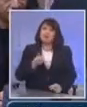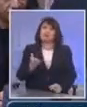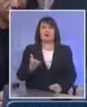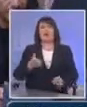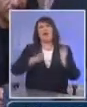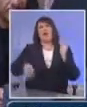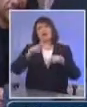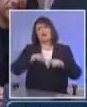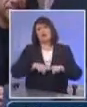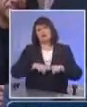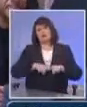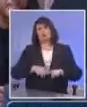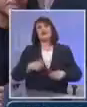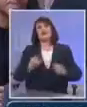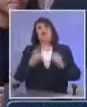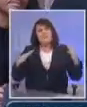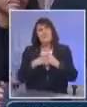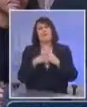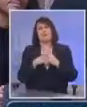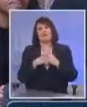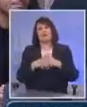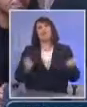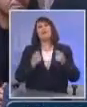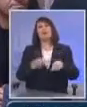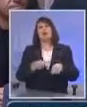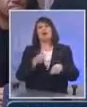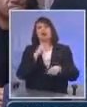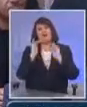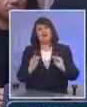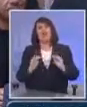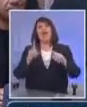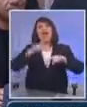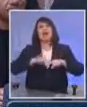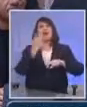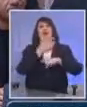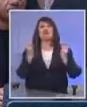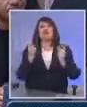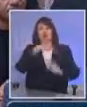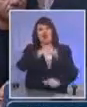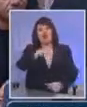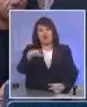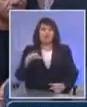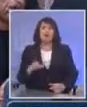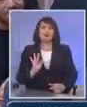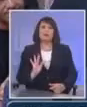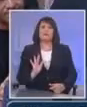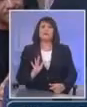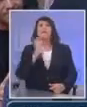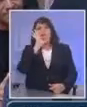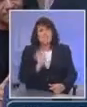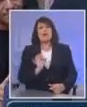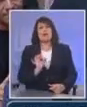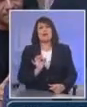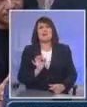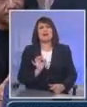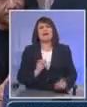του ελληνικού λαού θα το πολεμήσει. Για να παραμείνουν τα σχολεία ελληνικά, να παραμείνουν τα σχολεία πραγματικά πηγές